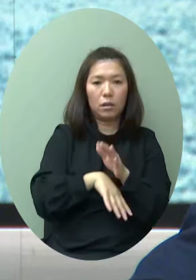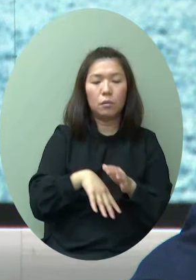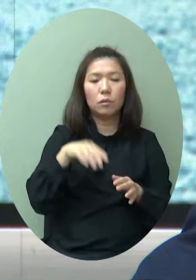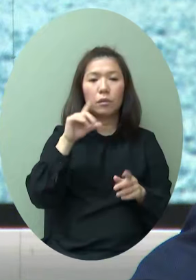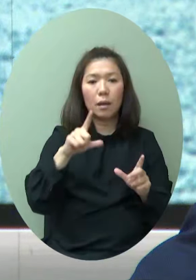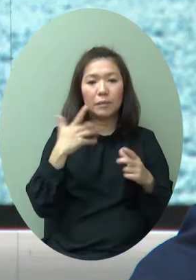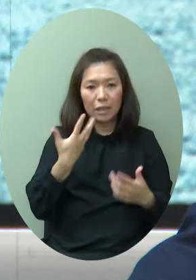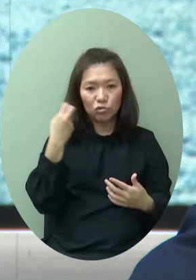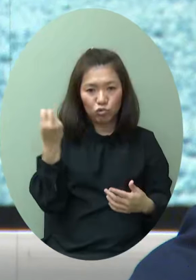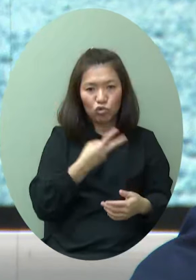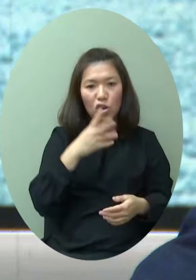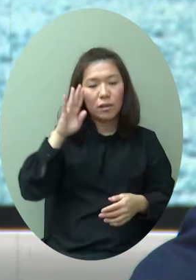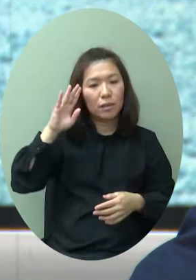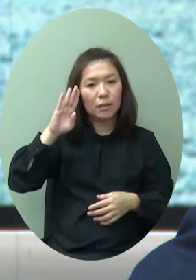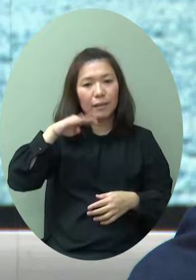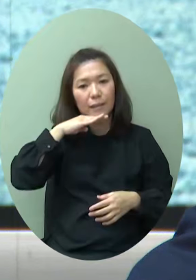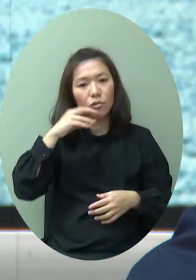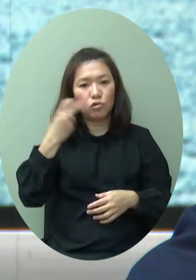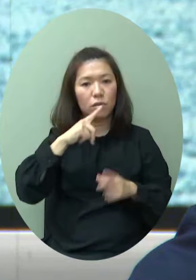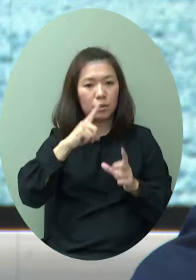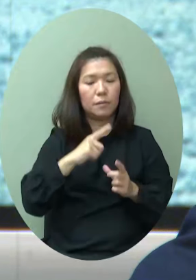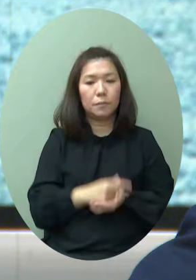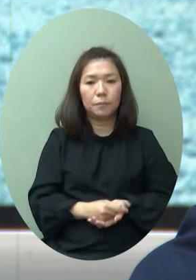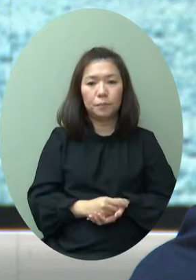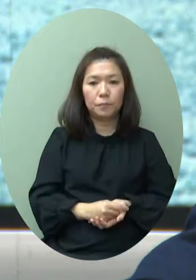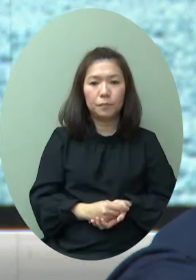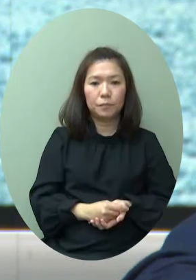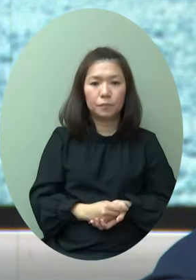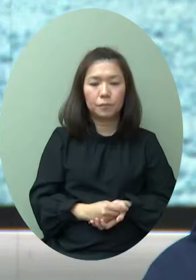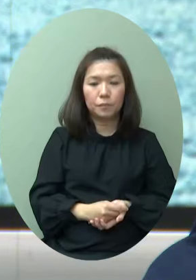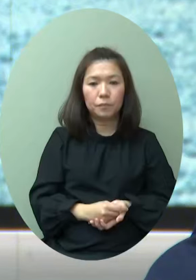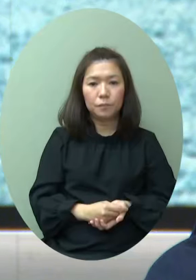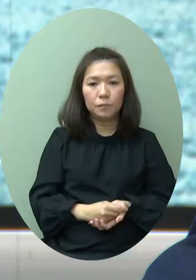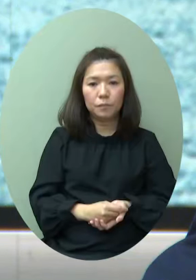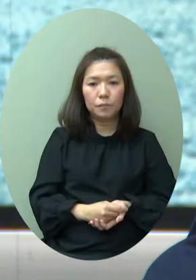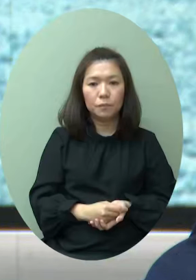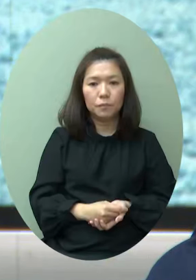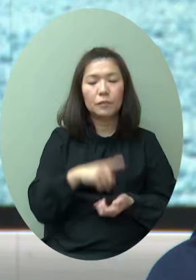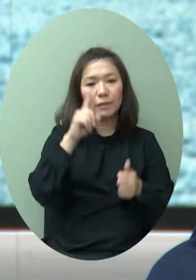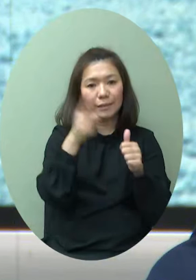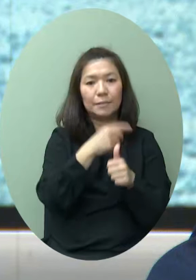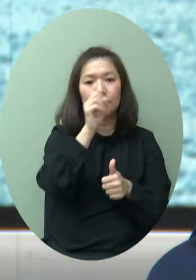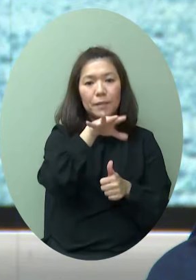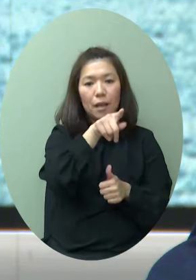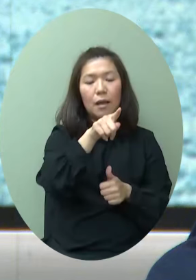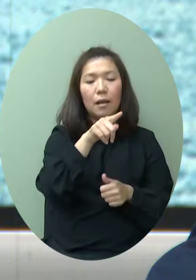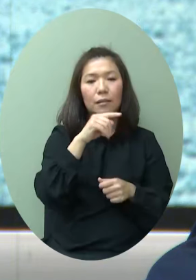即係個案嗰、那個界定。咁首先回答咗呢位記者